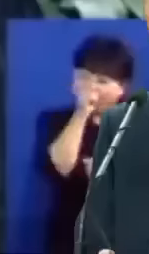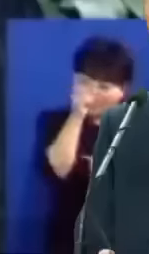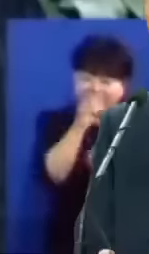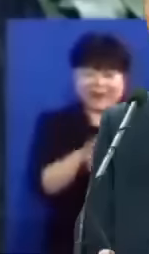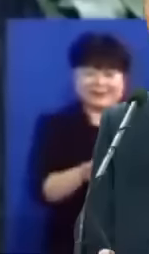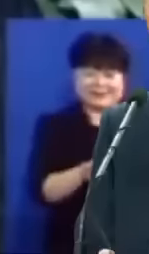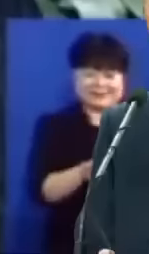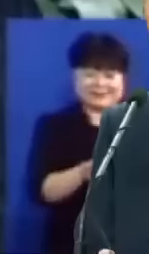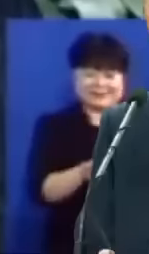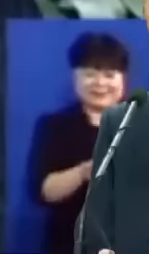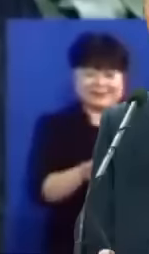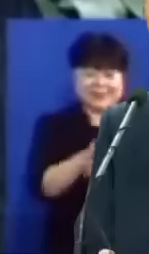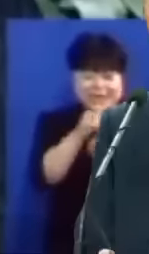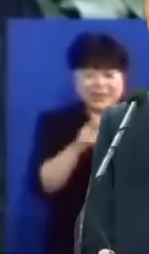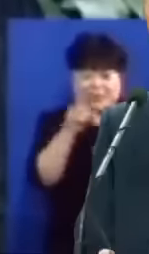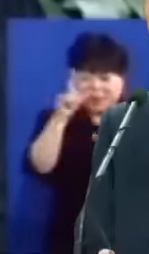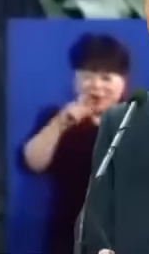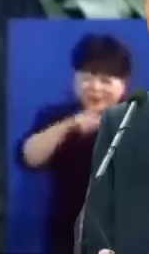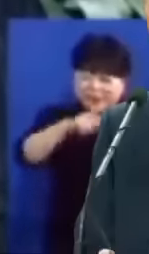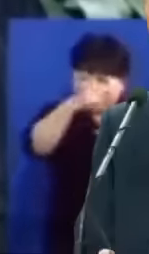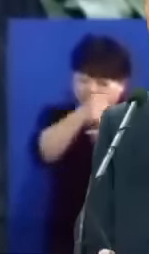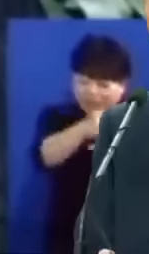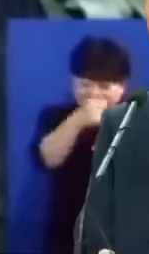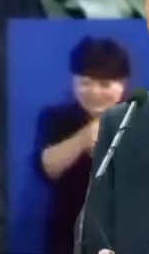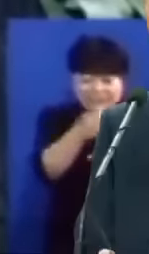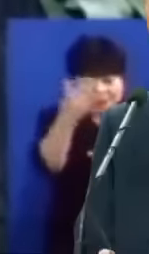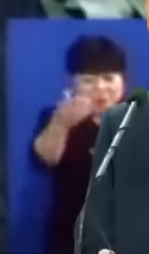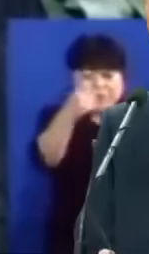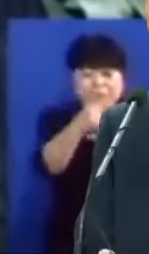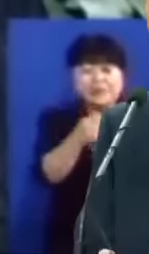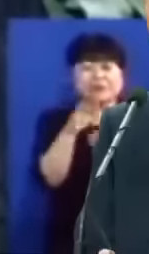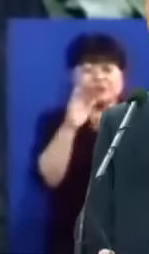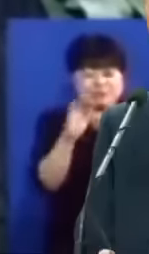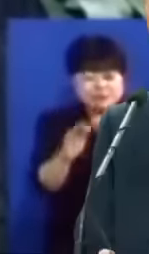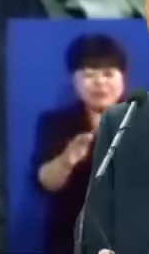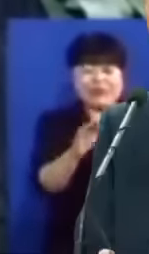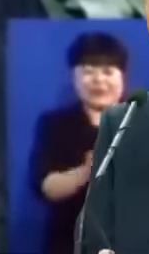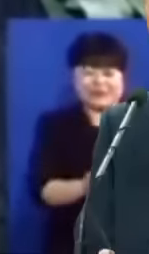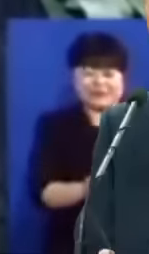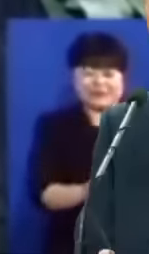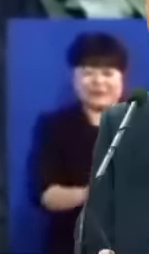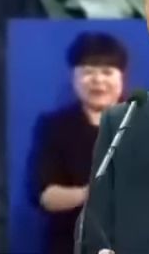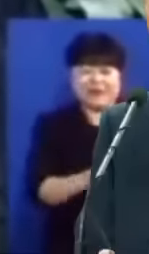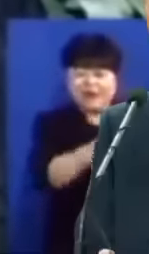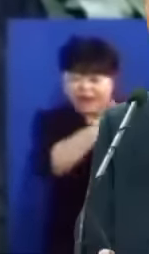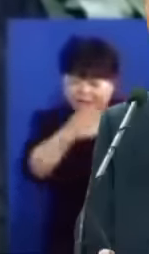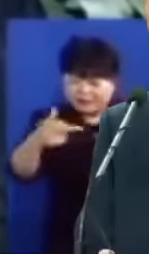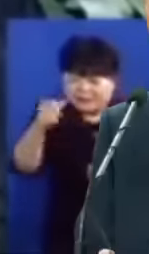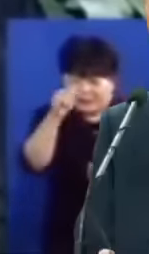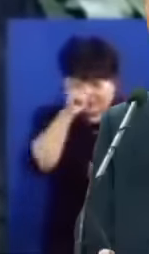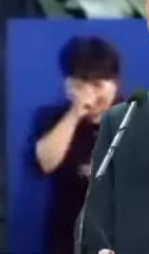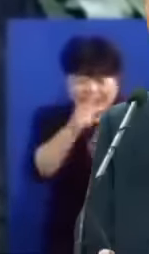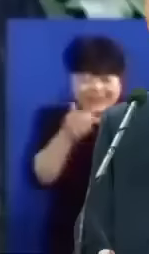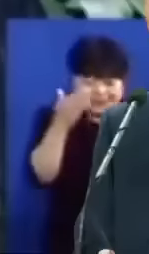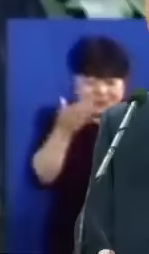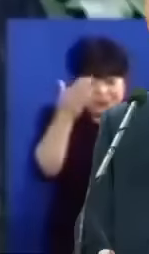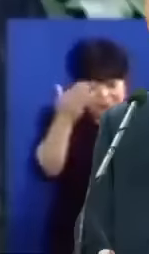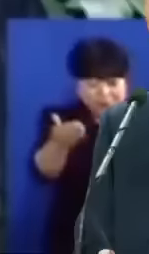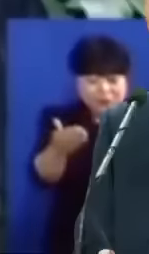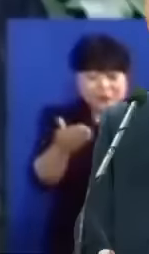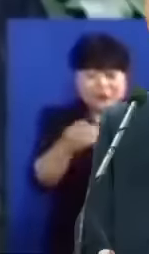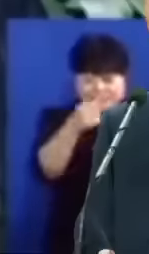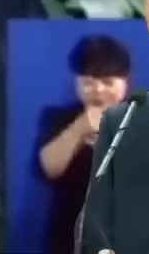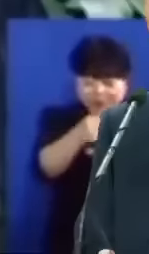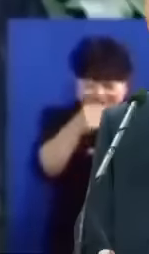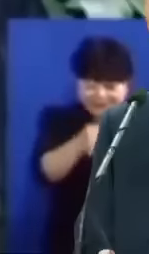좋았는데 당신의 형상과 모양대로 여러분을 짓고 난 다음 얼마나 좋았던지 하나님은 여러분을